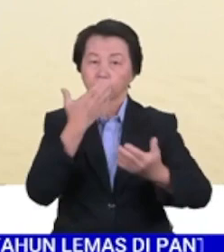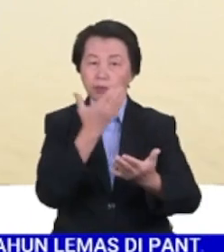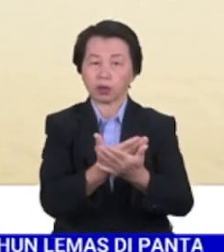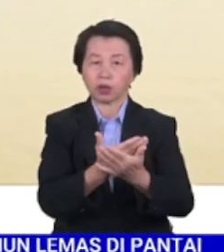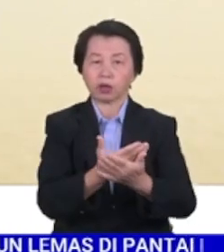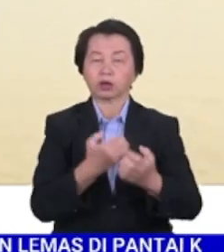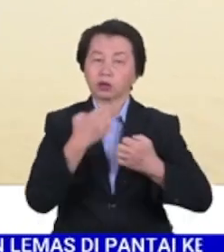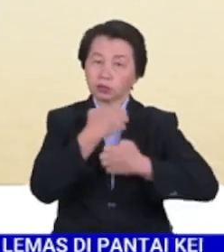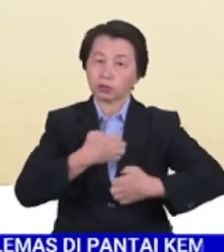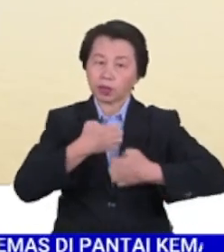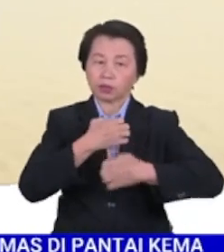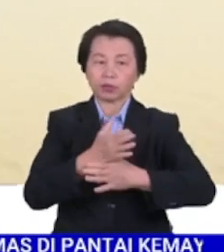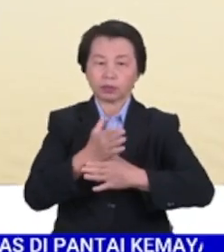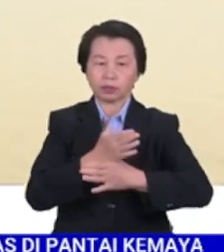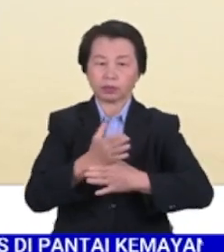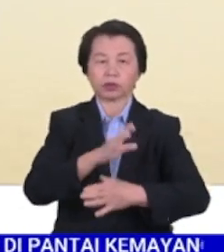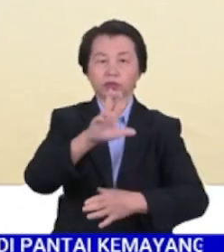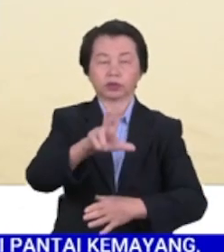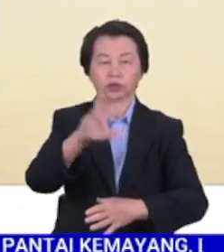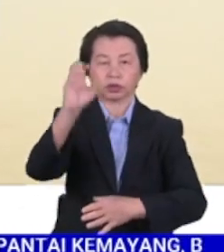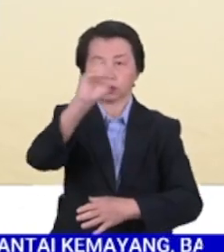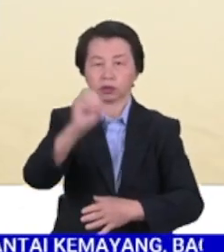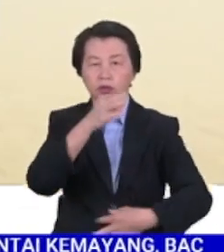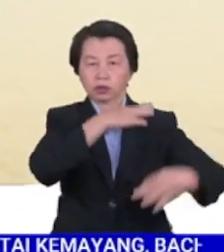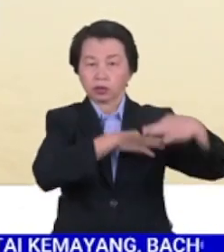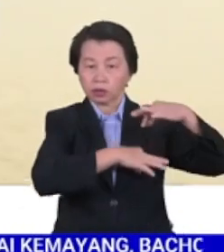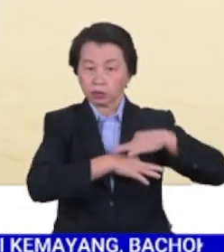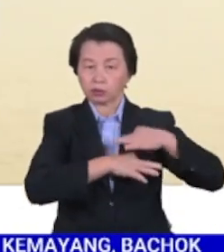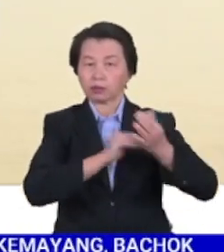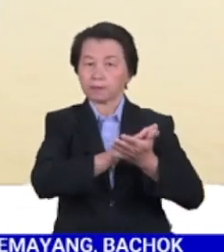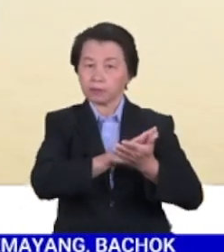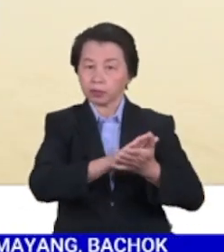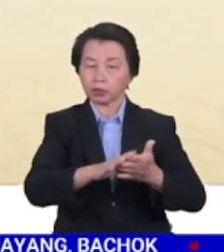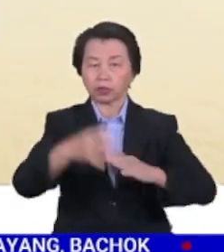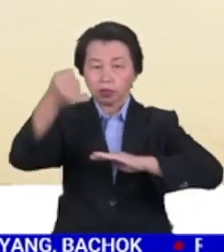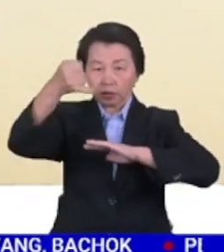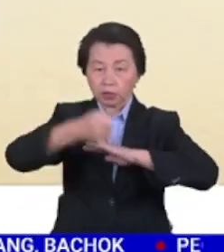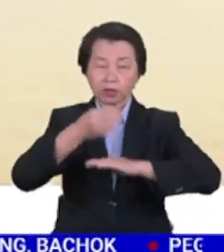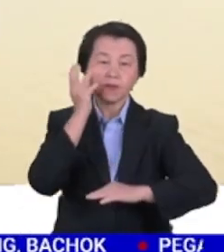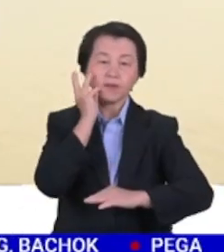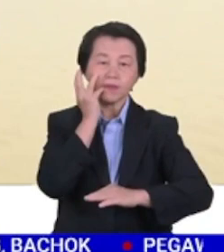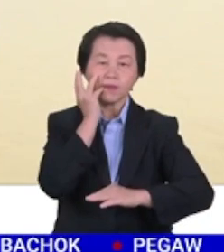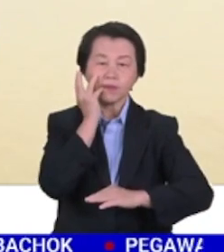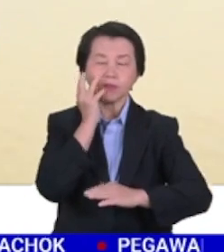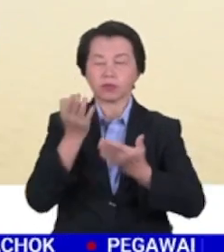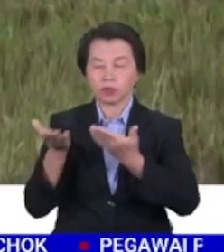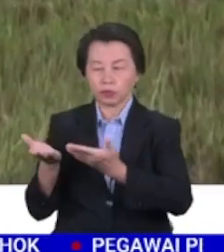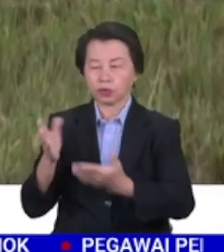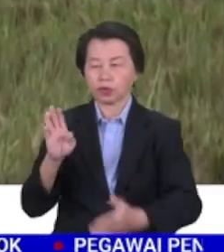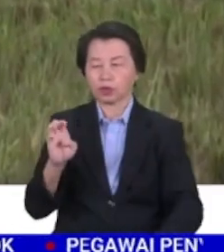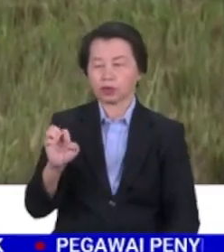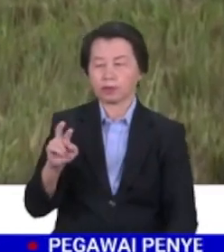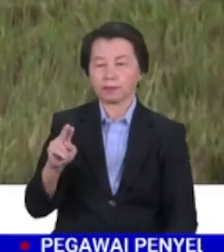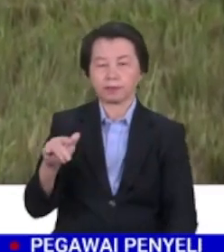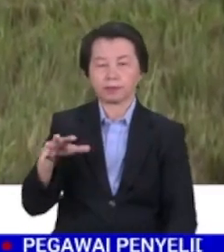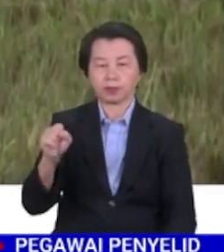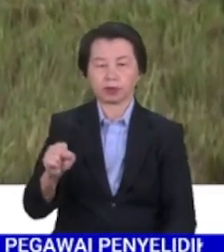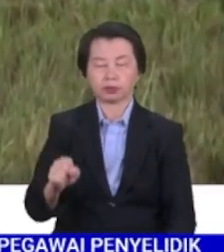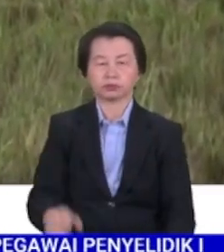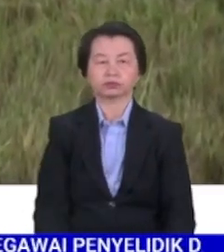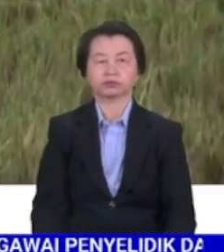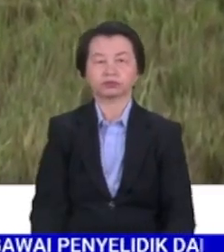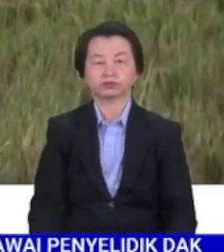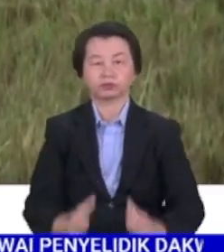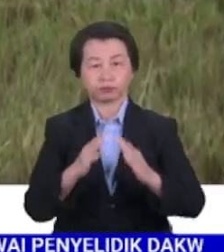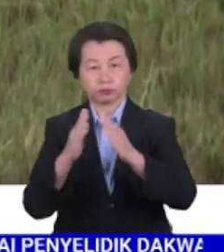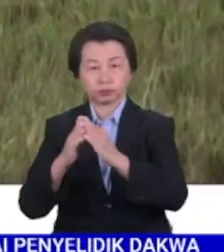turut menikmati perkongsian 30% keuntungan bersih import beras oleh Bernas. Di Pekan Pahang terdapat